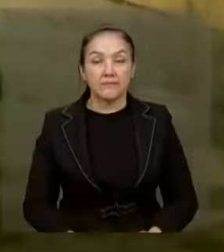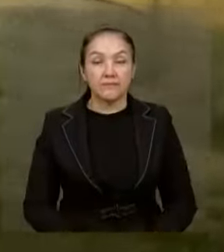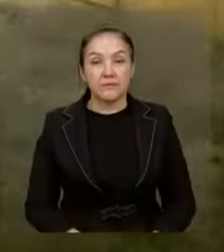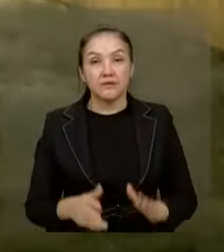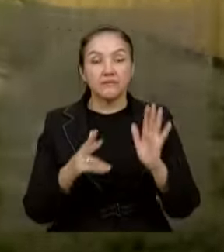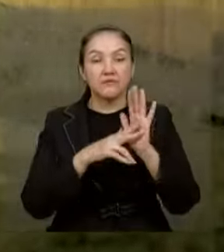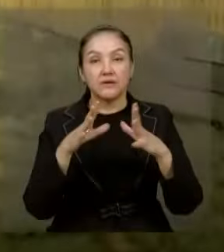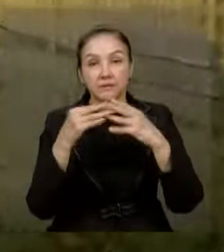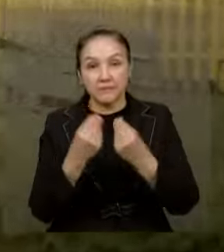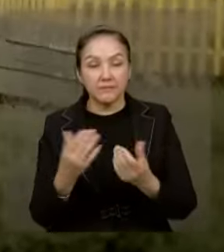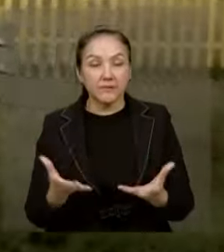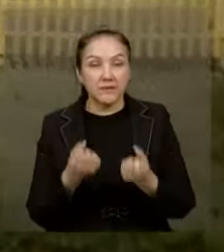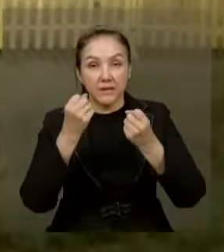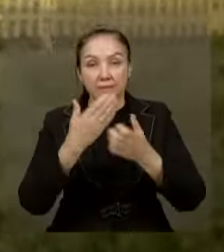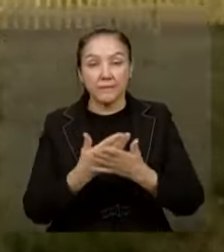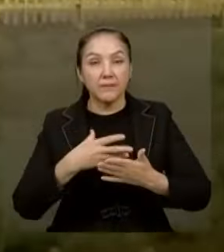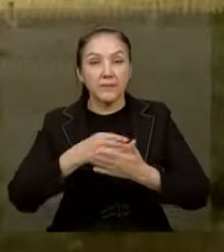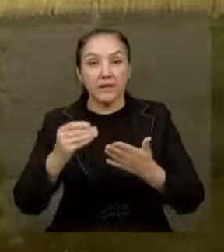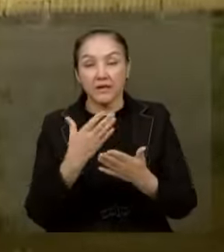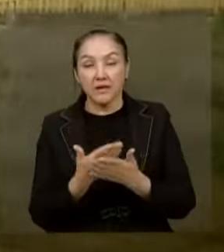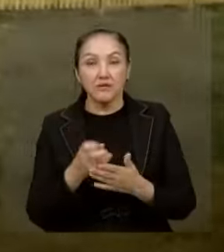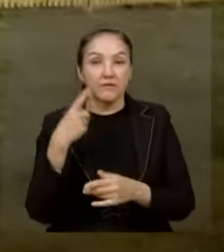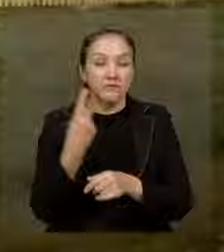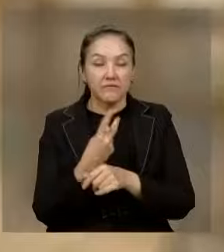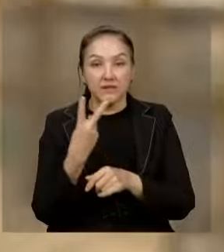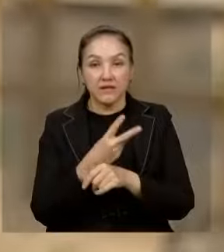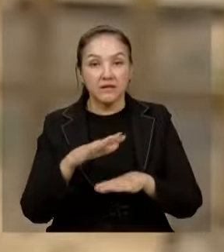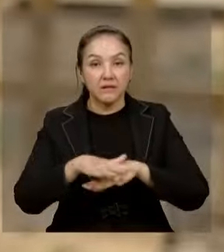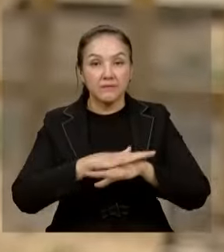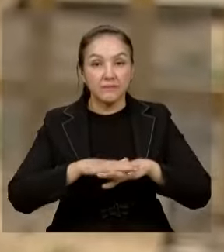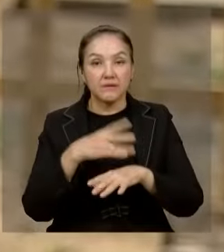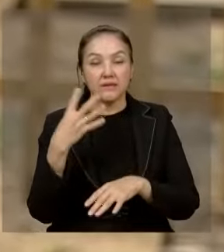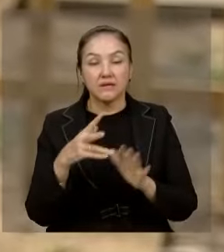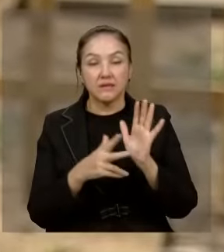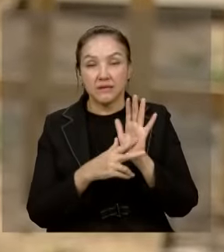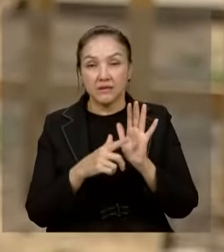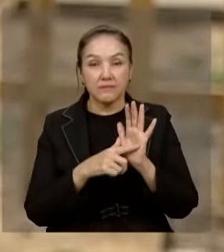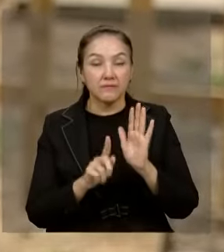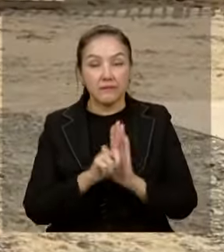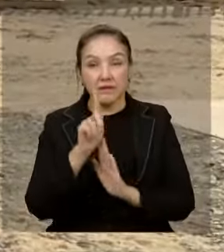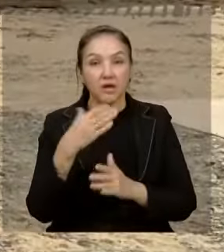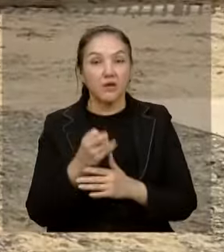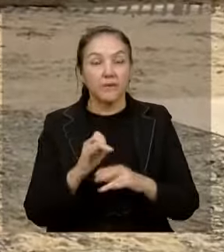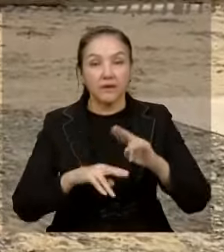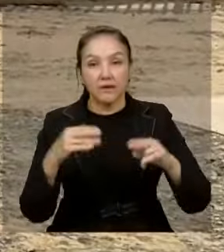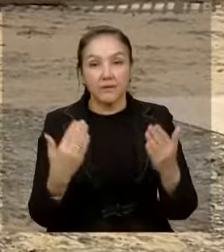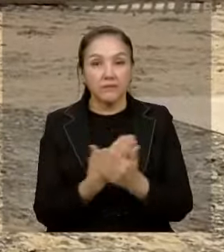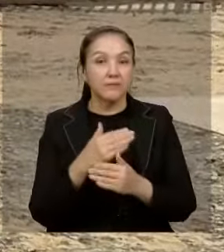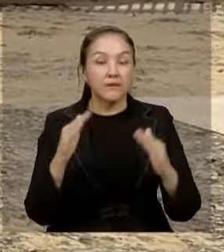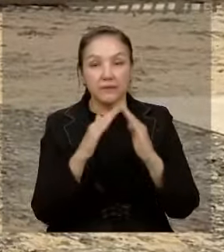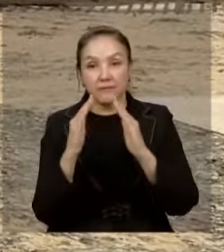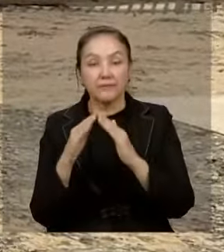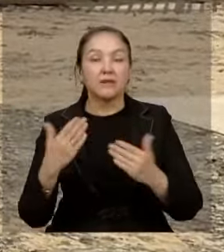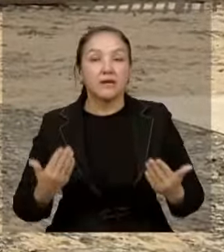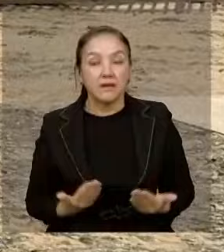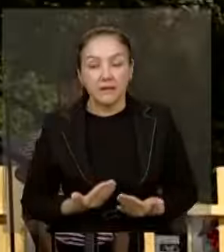при поддержке государства приобрели жильё на вторичном рынке для 147 семей начато строительство новых домов и теперь